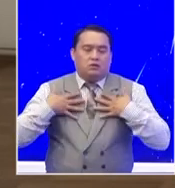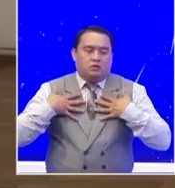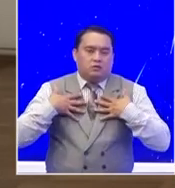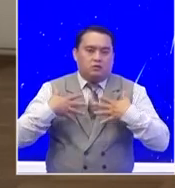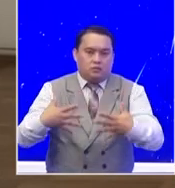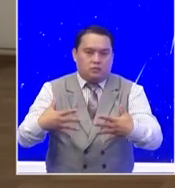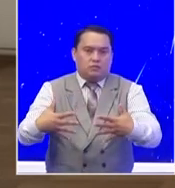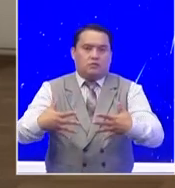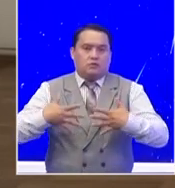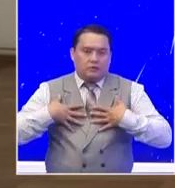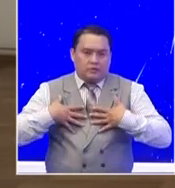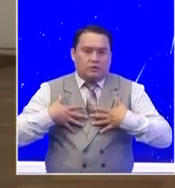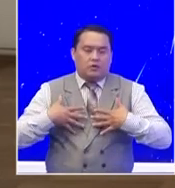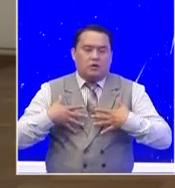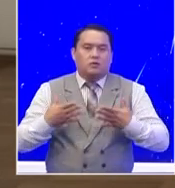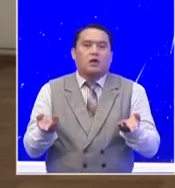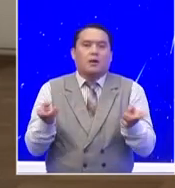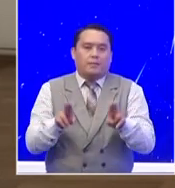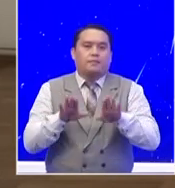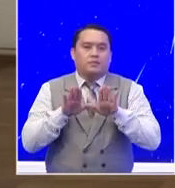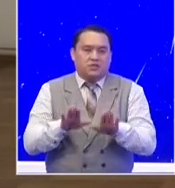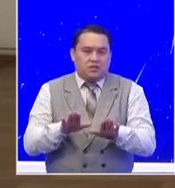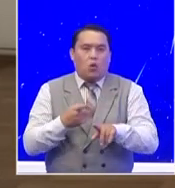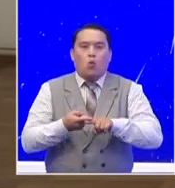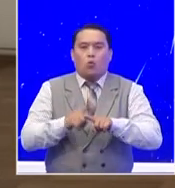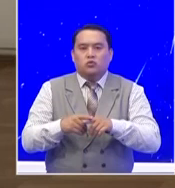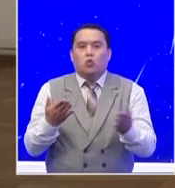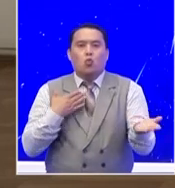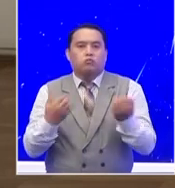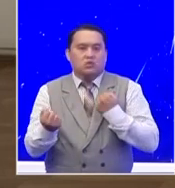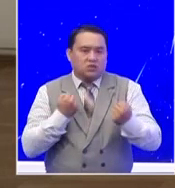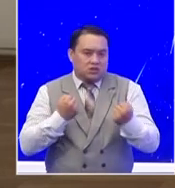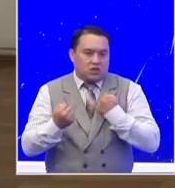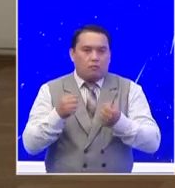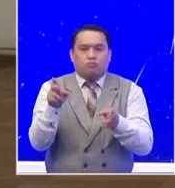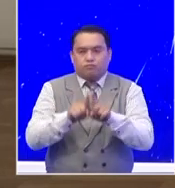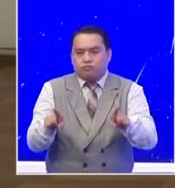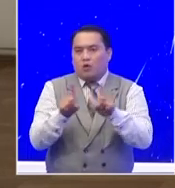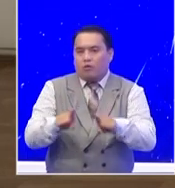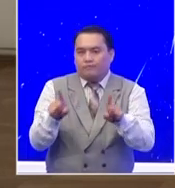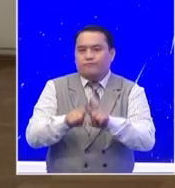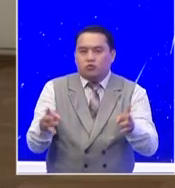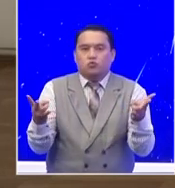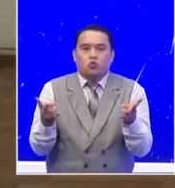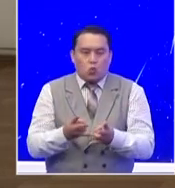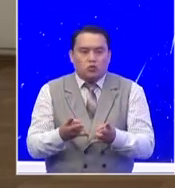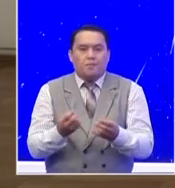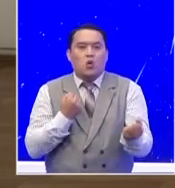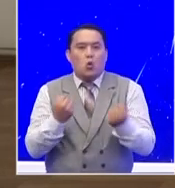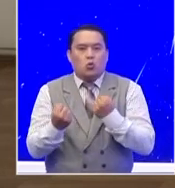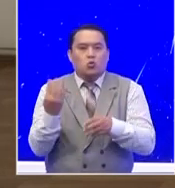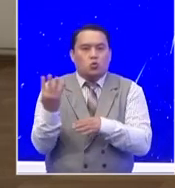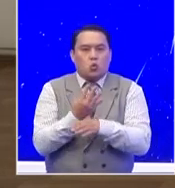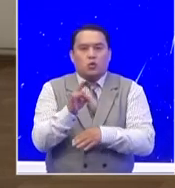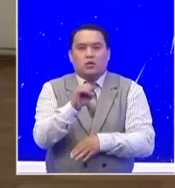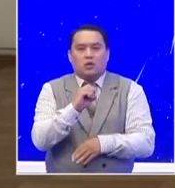кезде қолымызды қайтан өзінің орнына келтіреміз. Осы жаттығуды бірнеше рет қайталаймыз. Әрбір жаттығуды 4 реттен